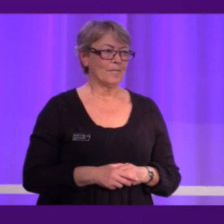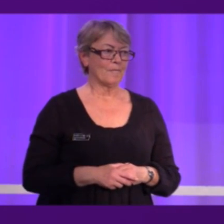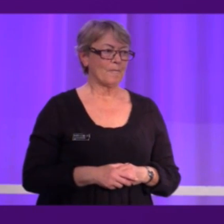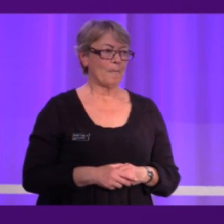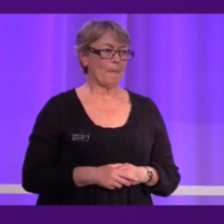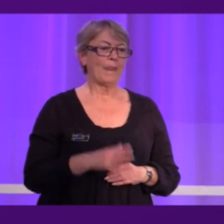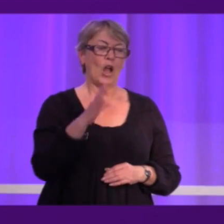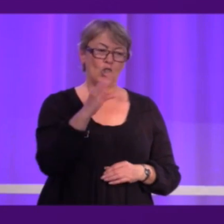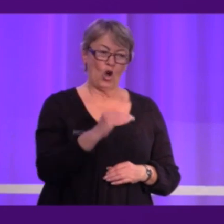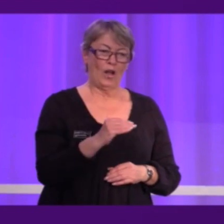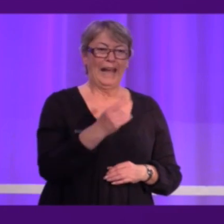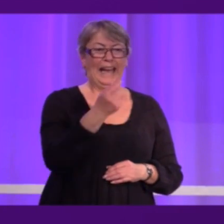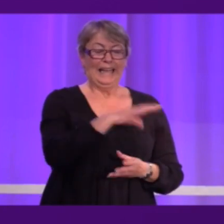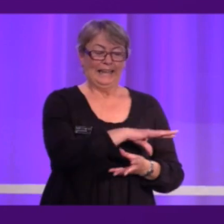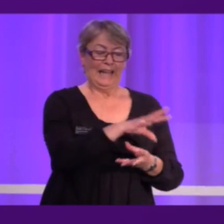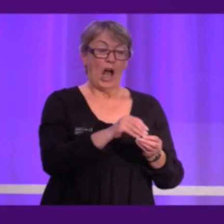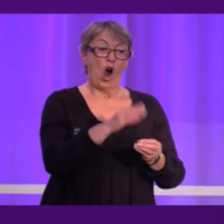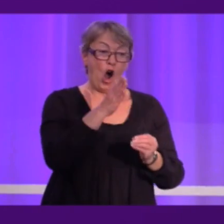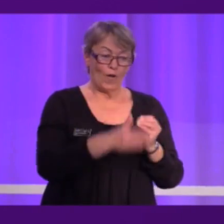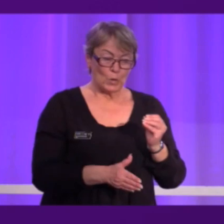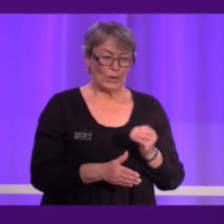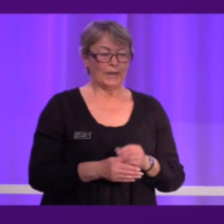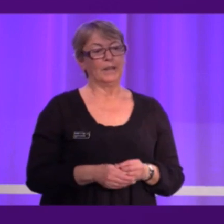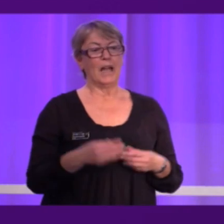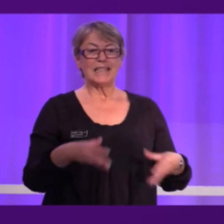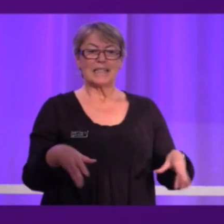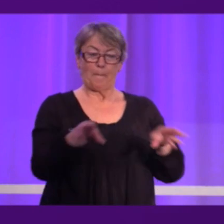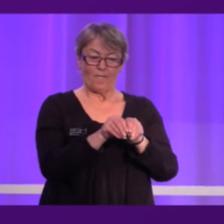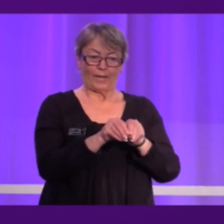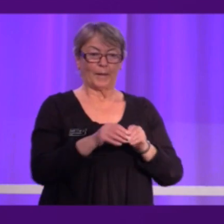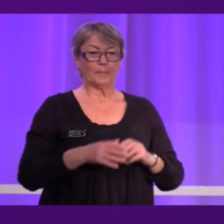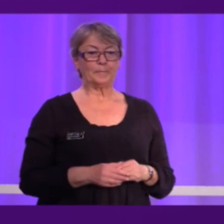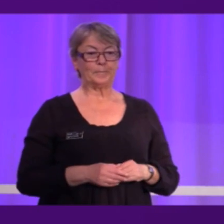Ja, lite avslutningsvis då ska jag sammanfatta.